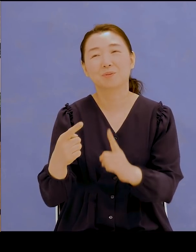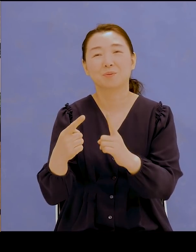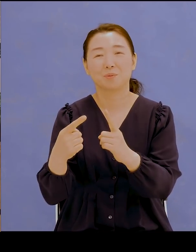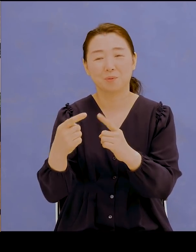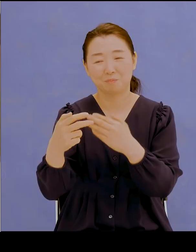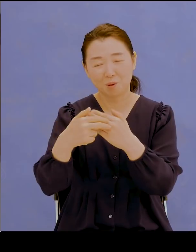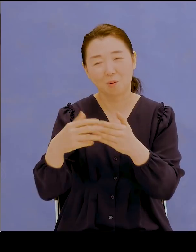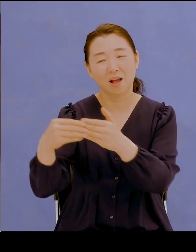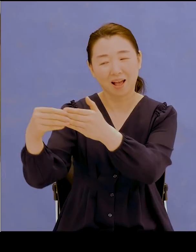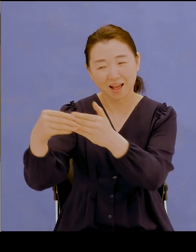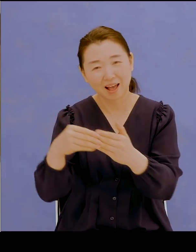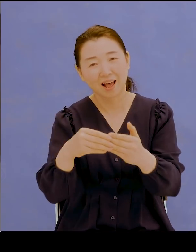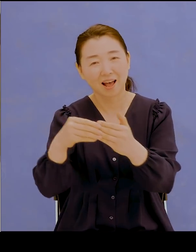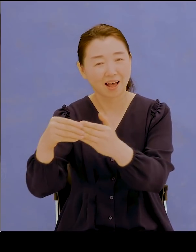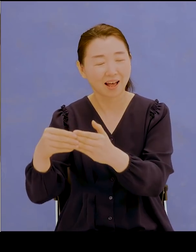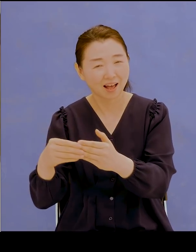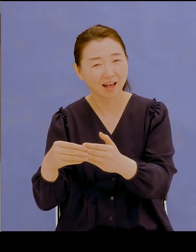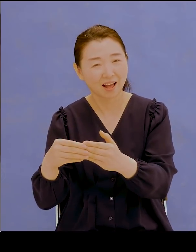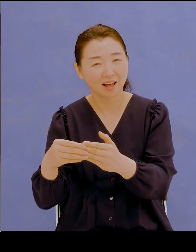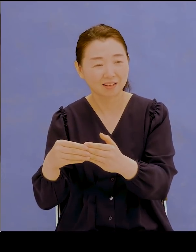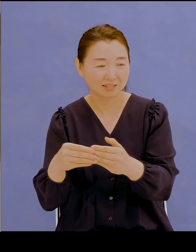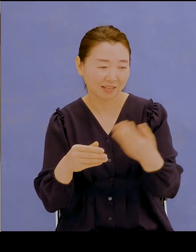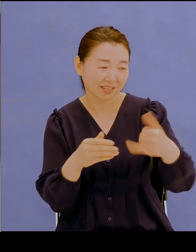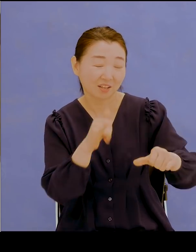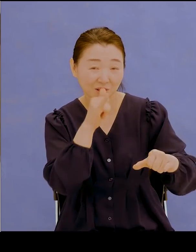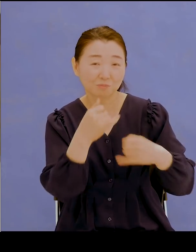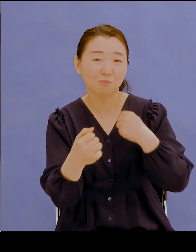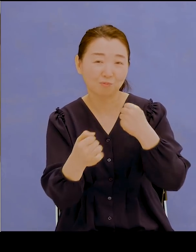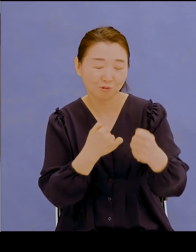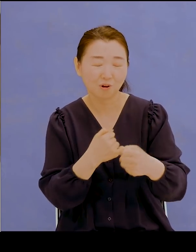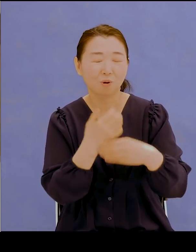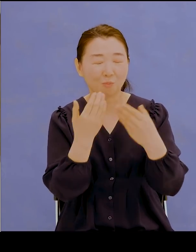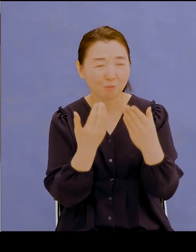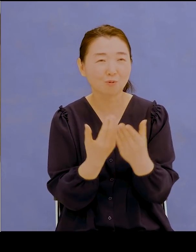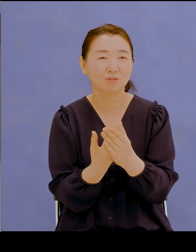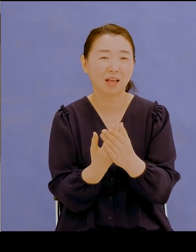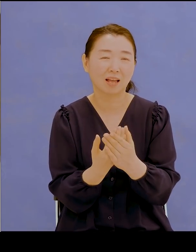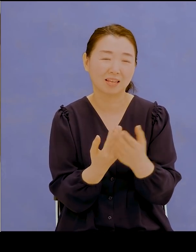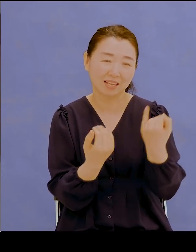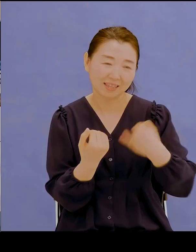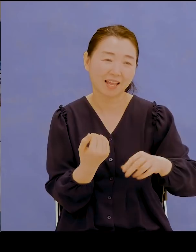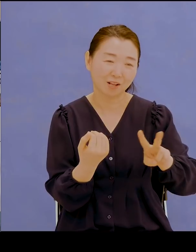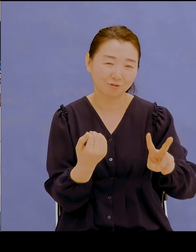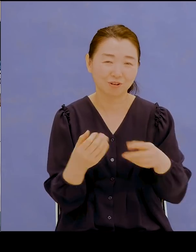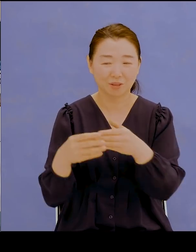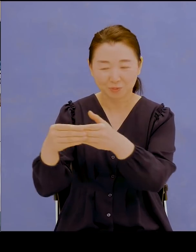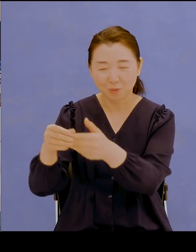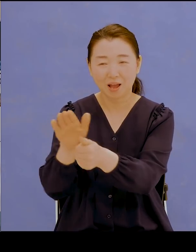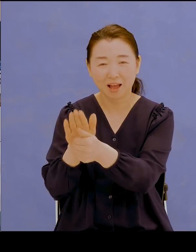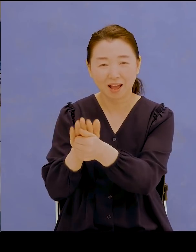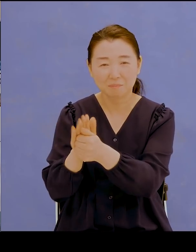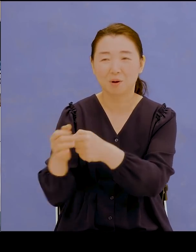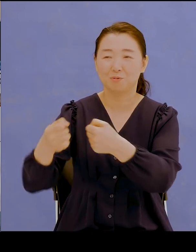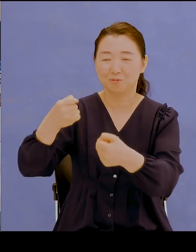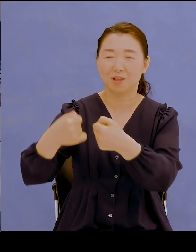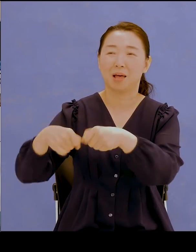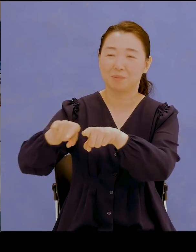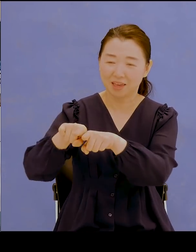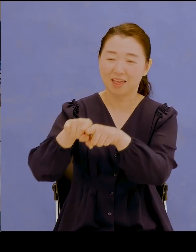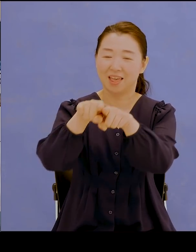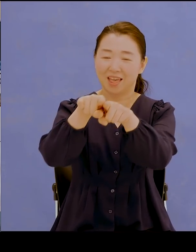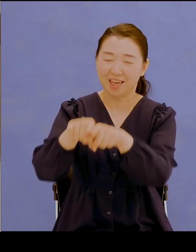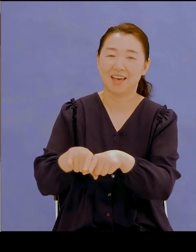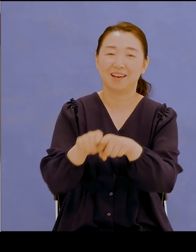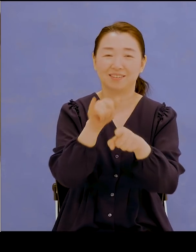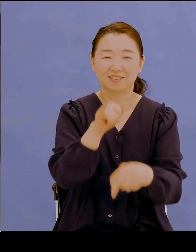그러시겠죠. 그거를 다 자기 자녀들이 있는데도 불구하고 그냥 기동력 그래서 수족이 돼가지고 막 어디 운전해서 모시고 다니 그런 거